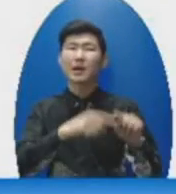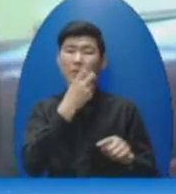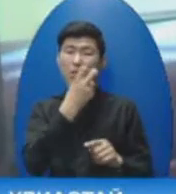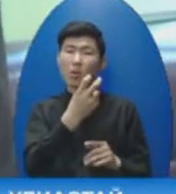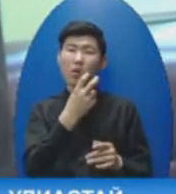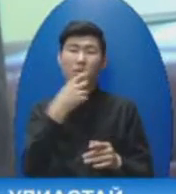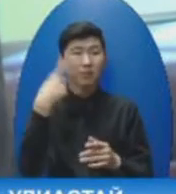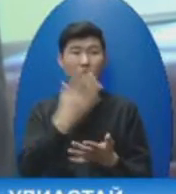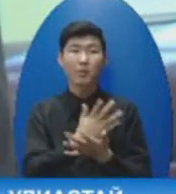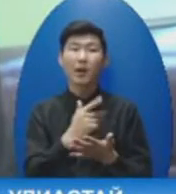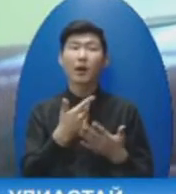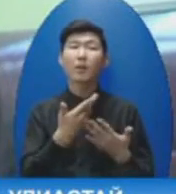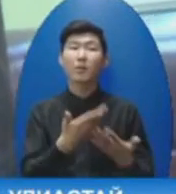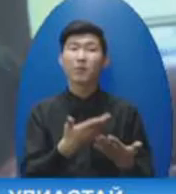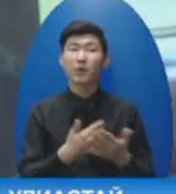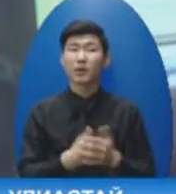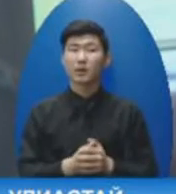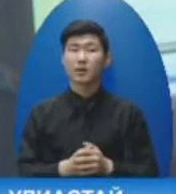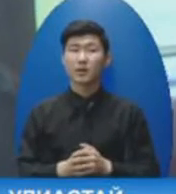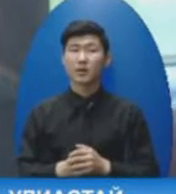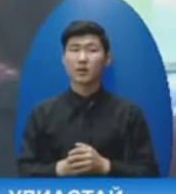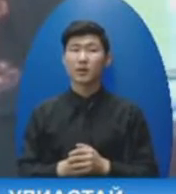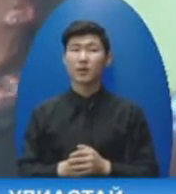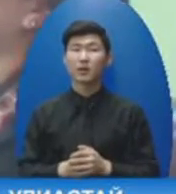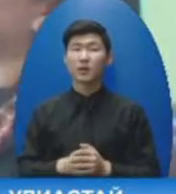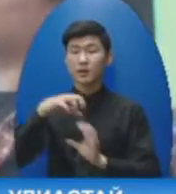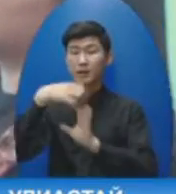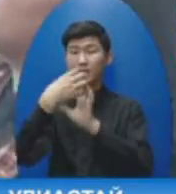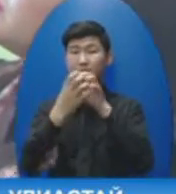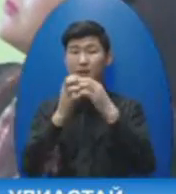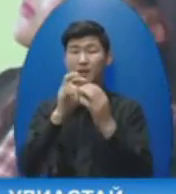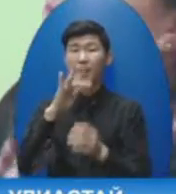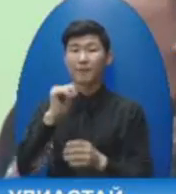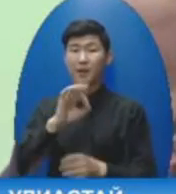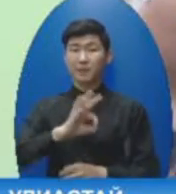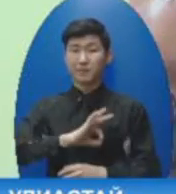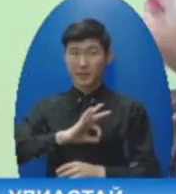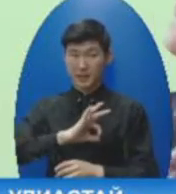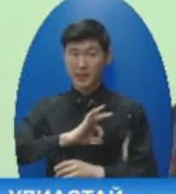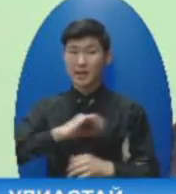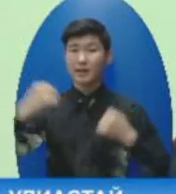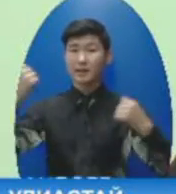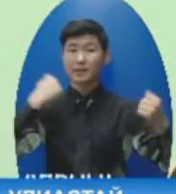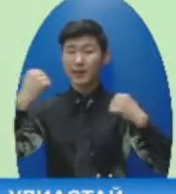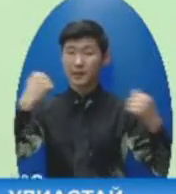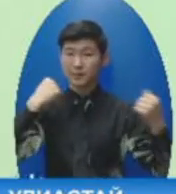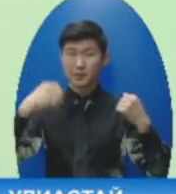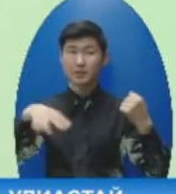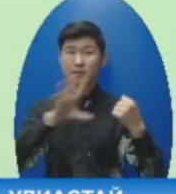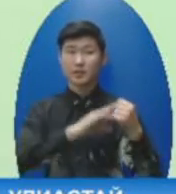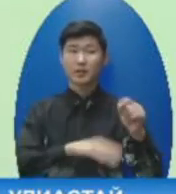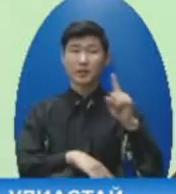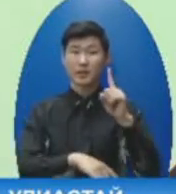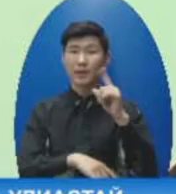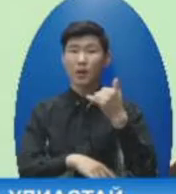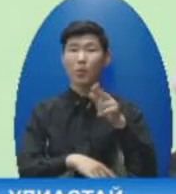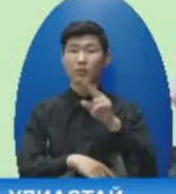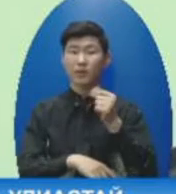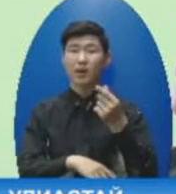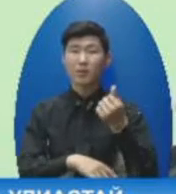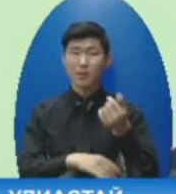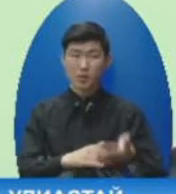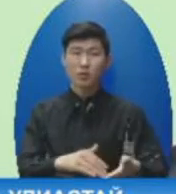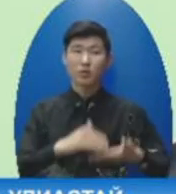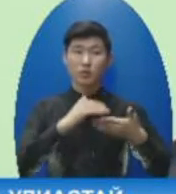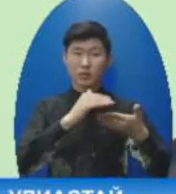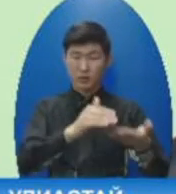байгаа вэ? Тэгэхээр олимпийн дэлхийн аваргын медальтан тамирчдад нэг удаагийн мөнгөн шагналын зэрэгцээгээр